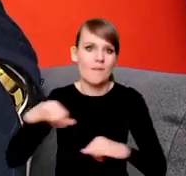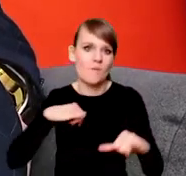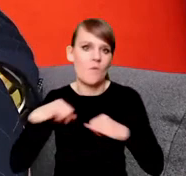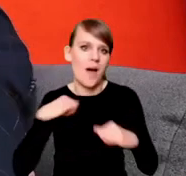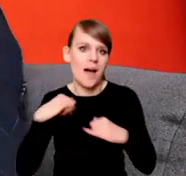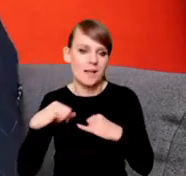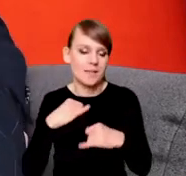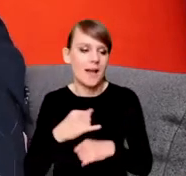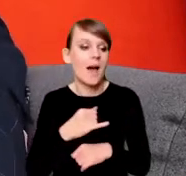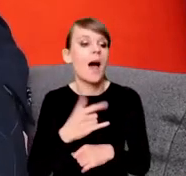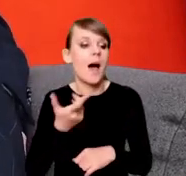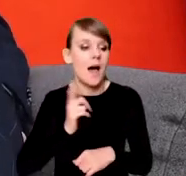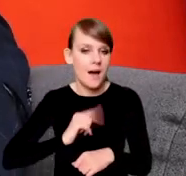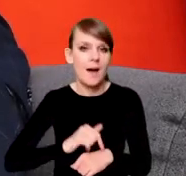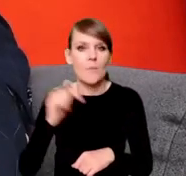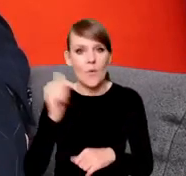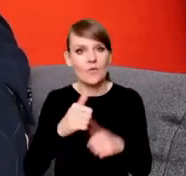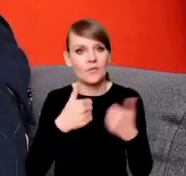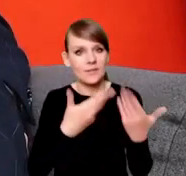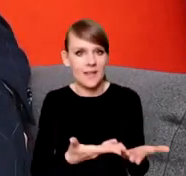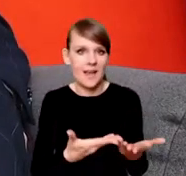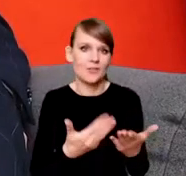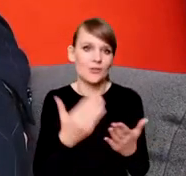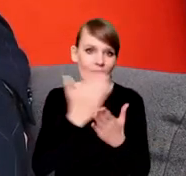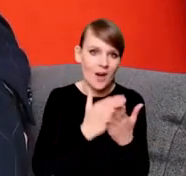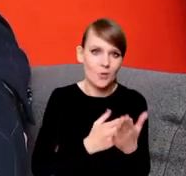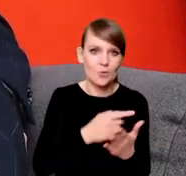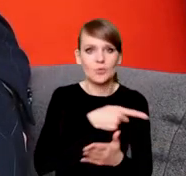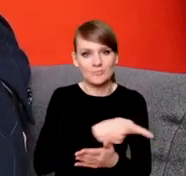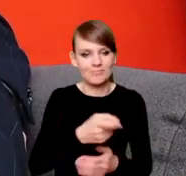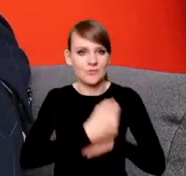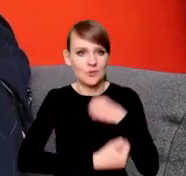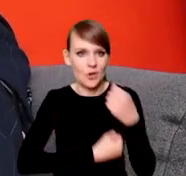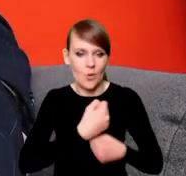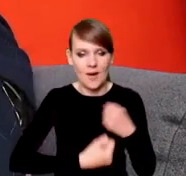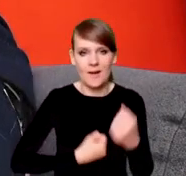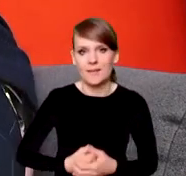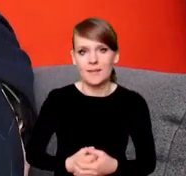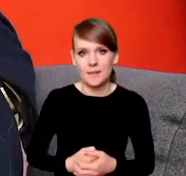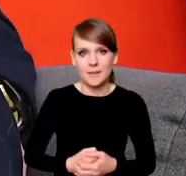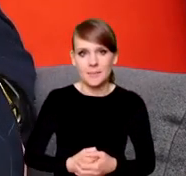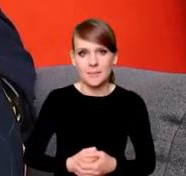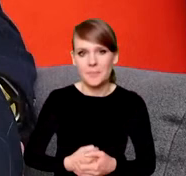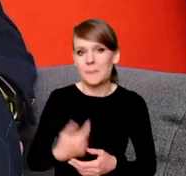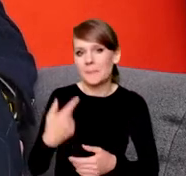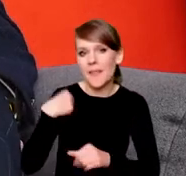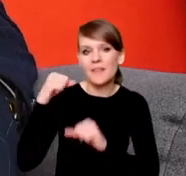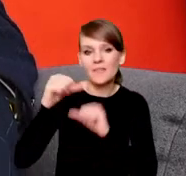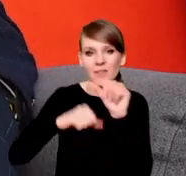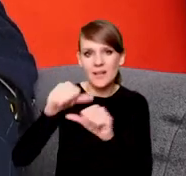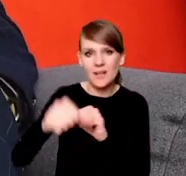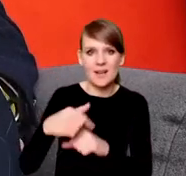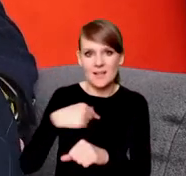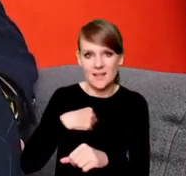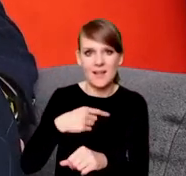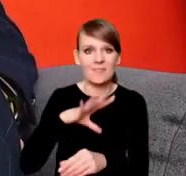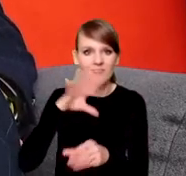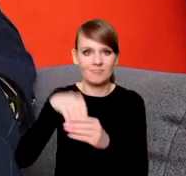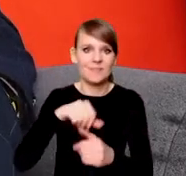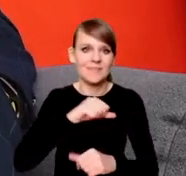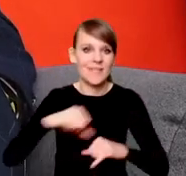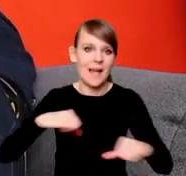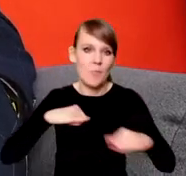stwarzać przestrzeń do podejmowania tej inicjatywy oddolnej. Ja od wielu lat działam jako samorządowiec akademicki.